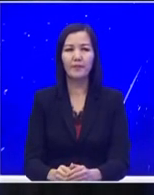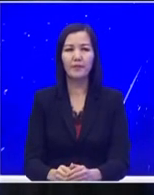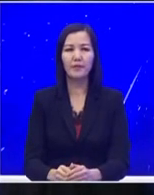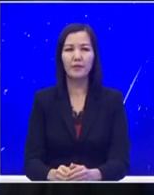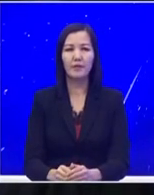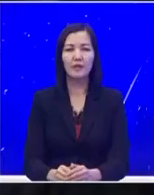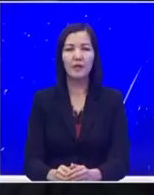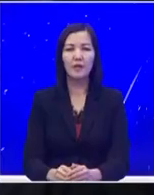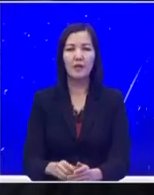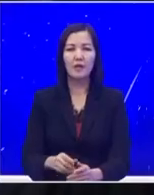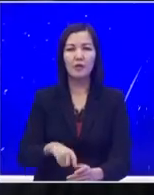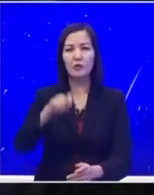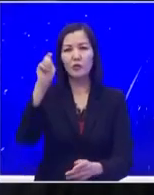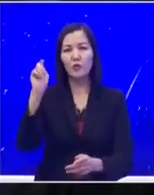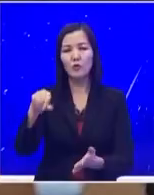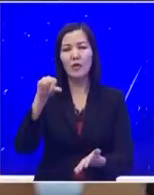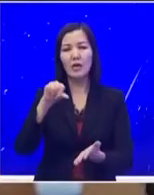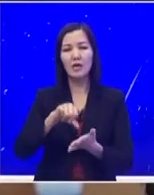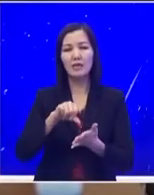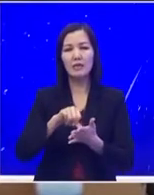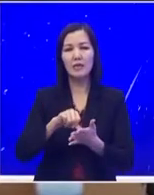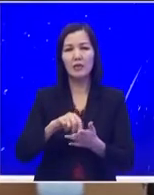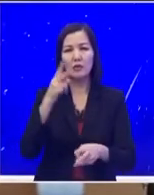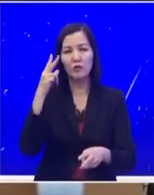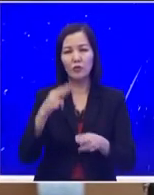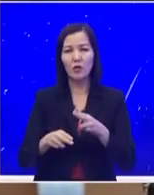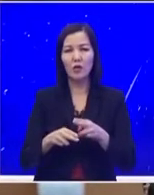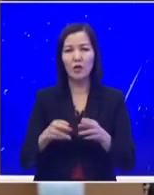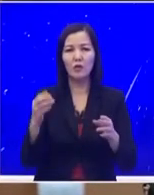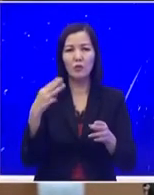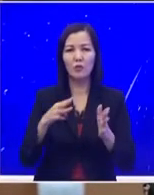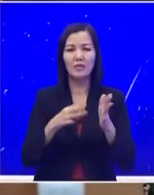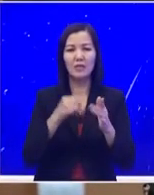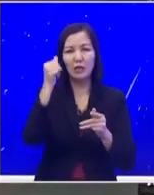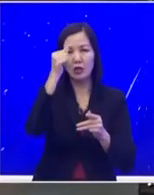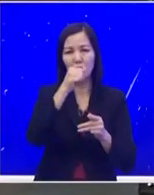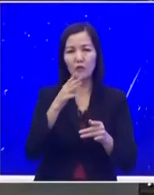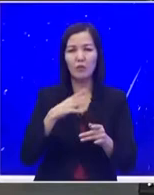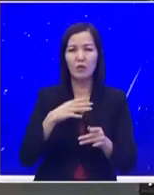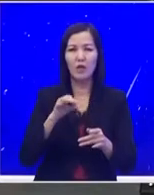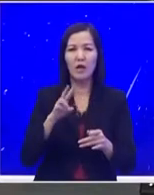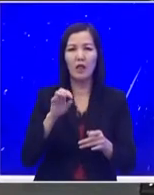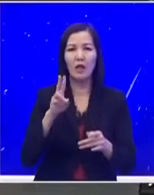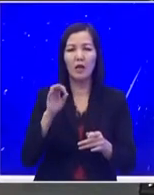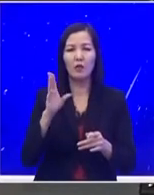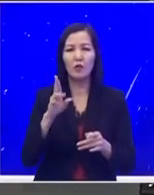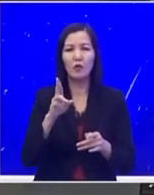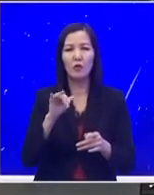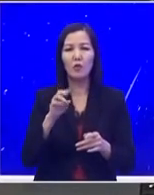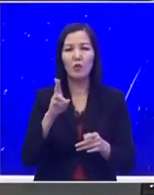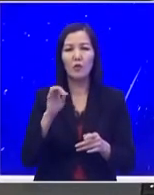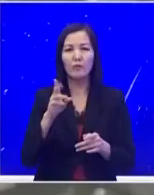Ауған соғысында ерлікпен шайқасқан азаматтың хабар ошарсыз кеткеніне 38 жыл. Алакөл ауданының тумасы Қуатбек